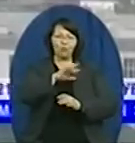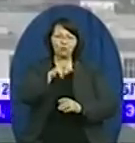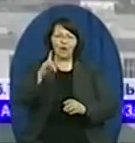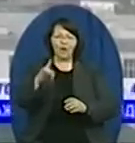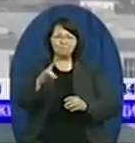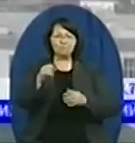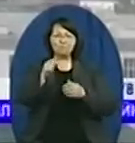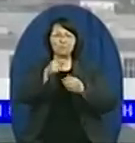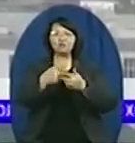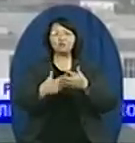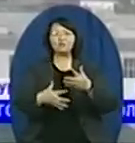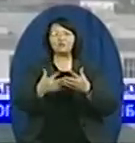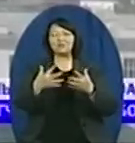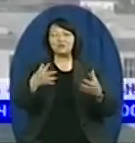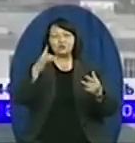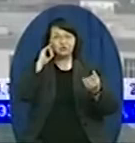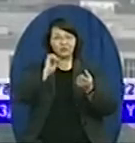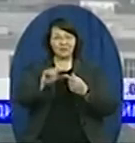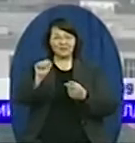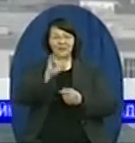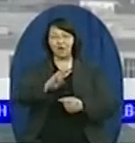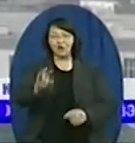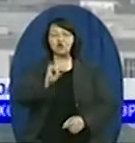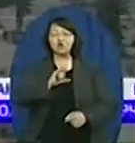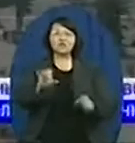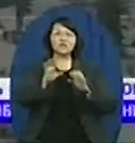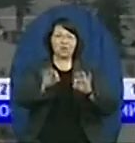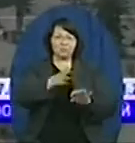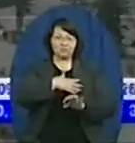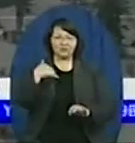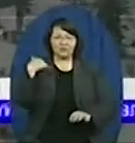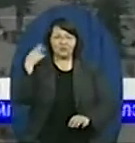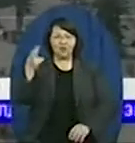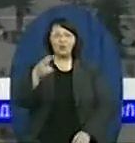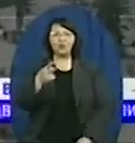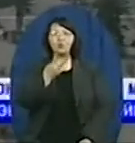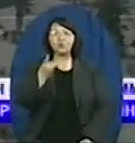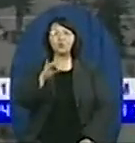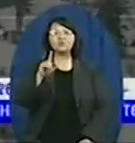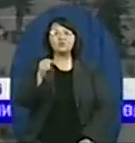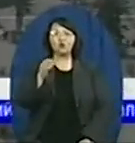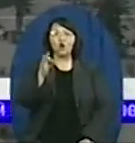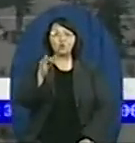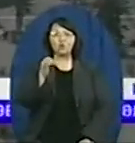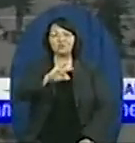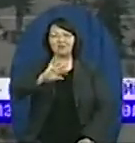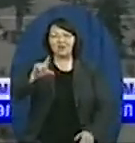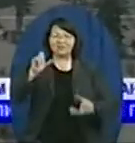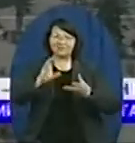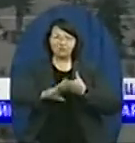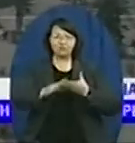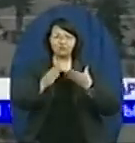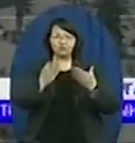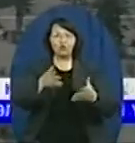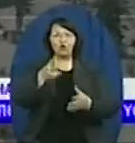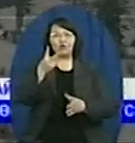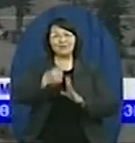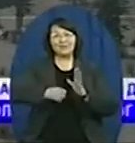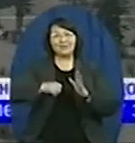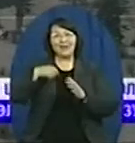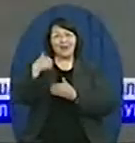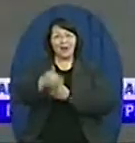байгаагаа Арчилсан намын ерөнхий нарийн бичгийн дарганы үүрэг гүйцэтгэгч оюундар танилцуулсан юм а. Мөн хоёрхан сарын дараа ерөнхийлөгчийн сонгуул болохтой